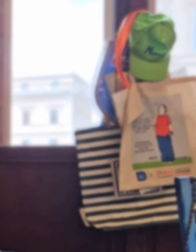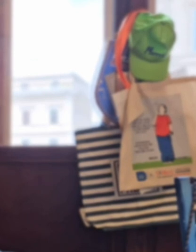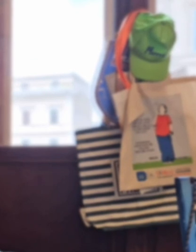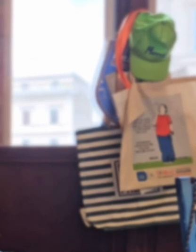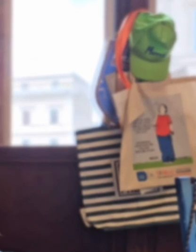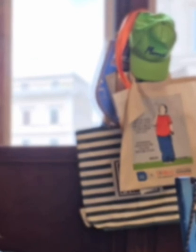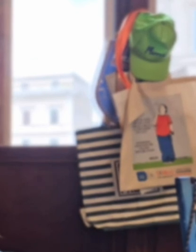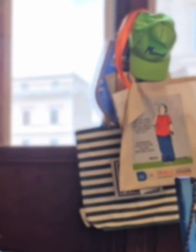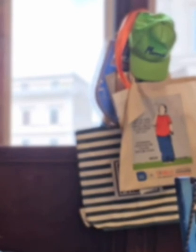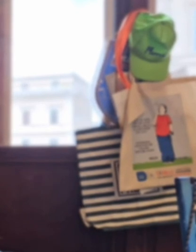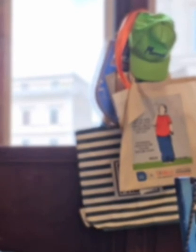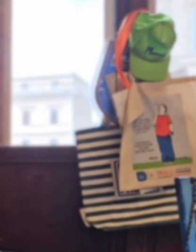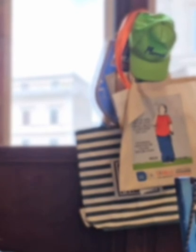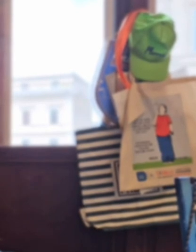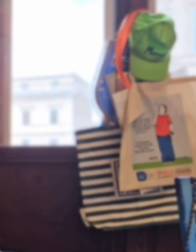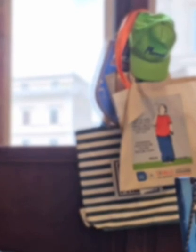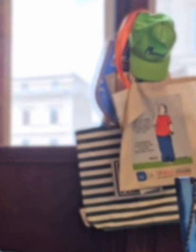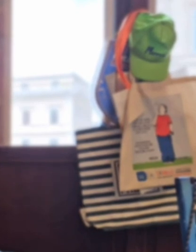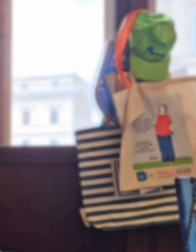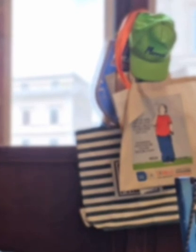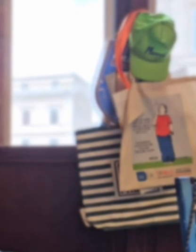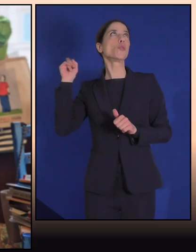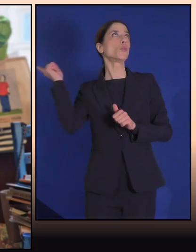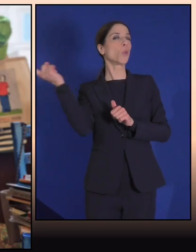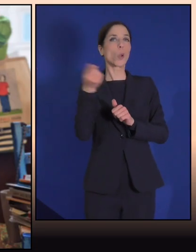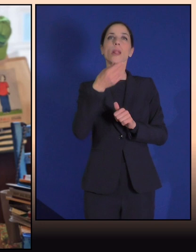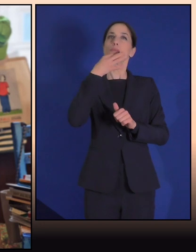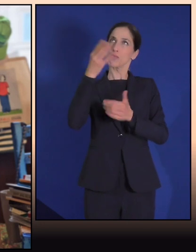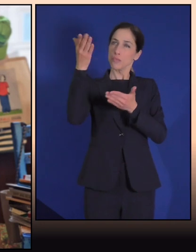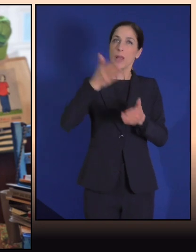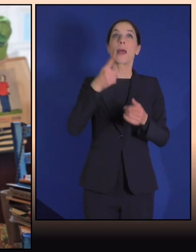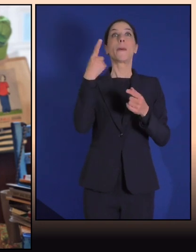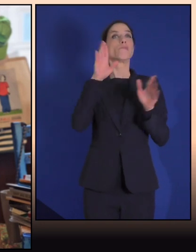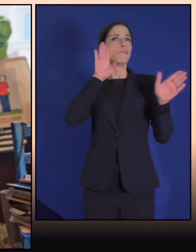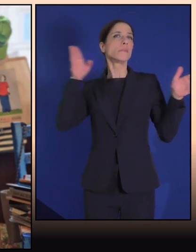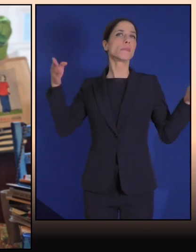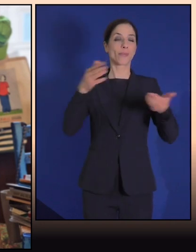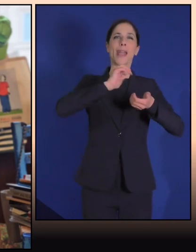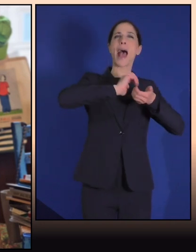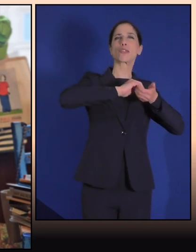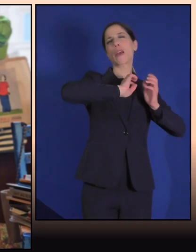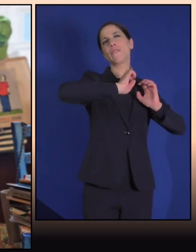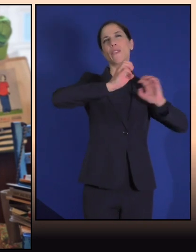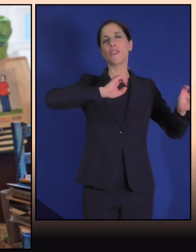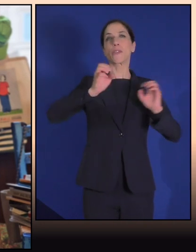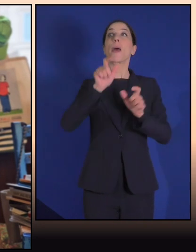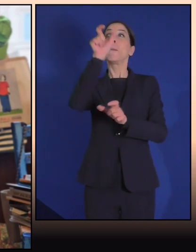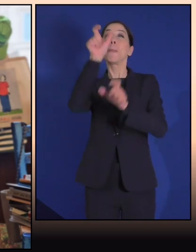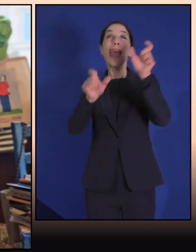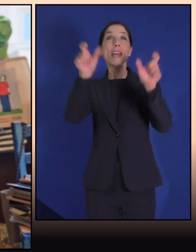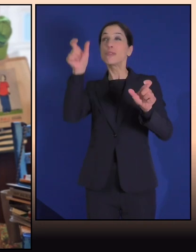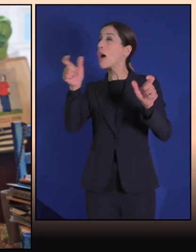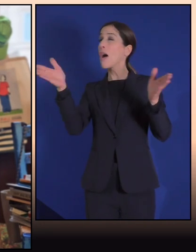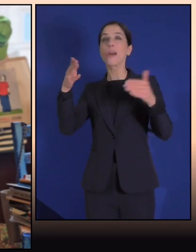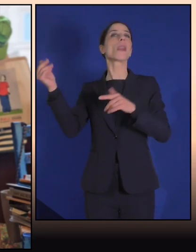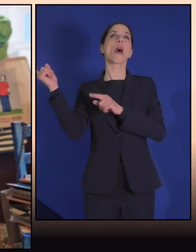la giornata aperta a tutti, dedicata a tutto il mondo delle associazioni, ad ogni persona, per